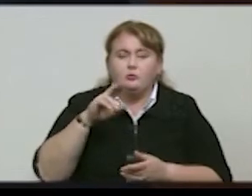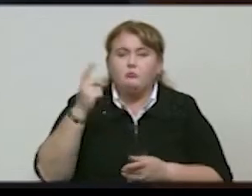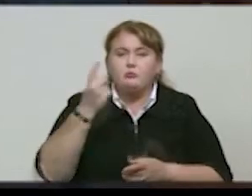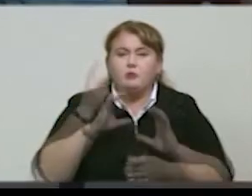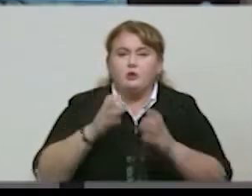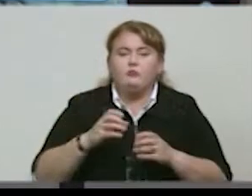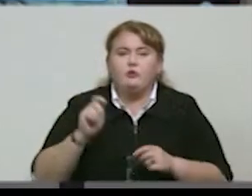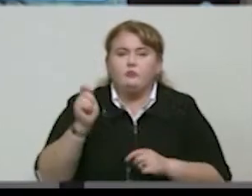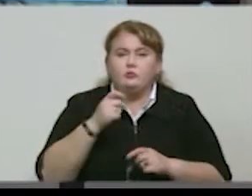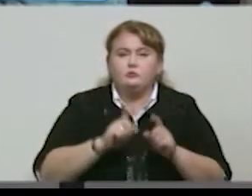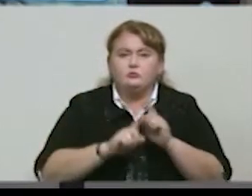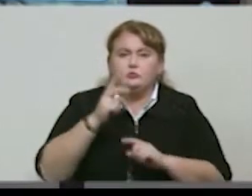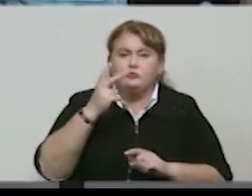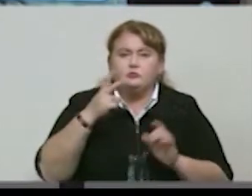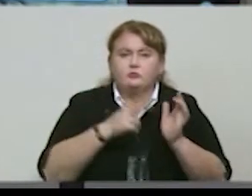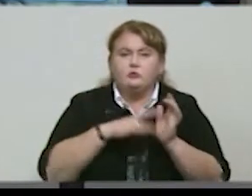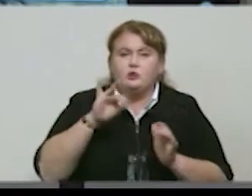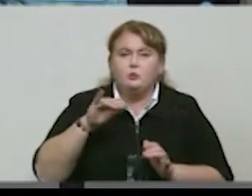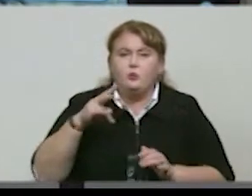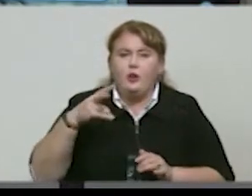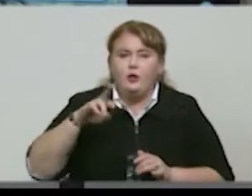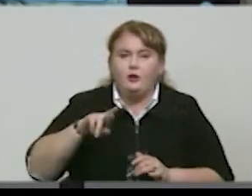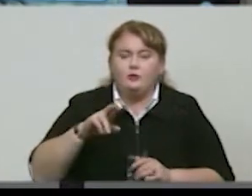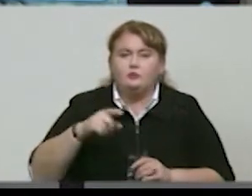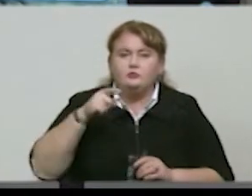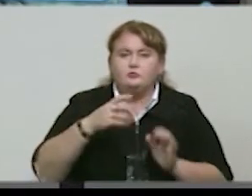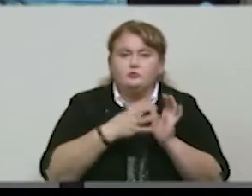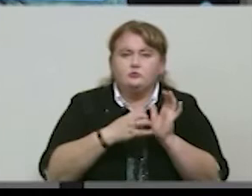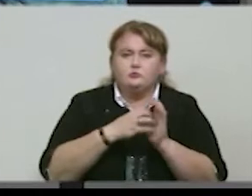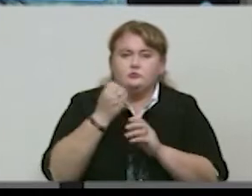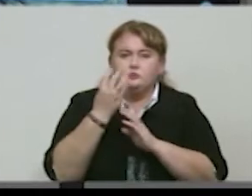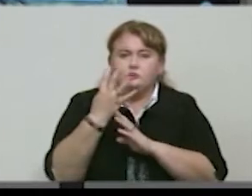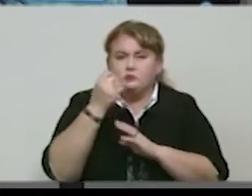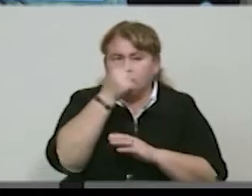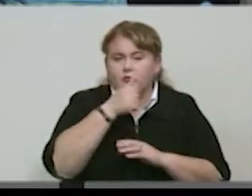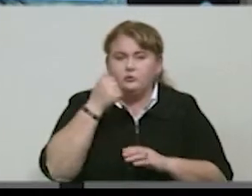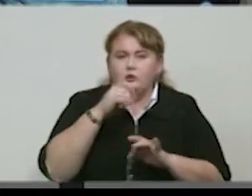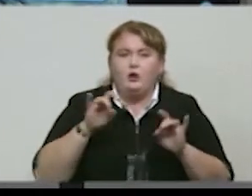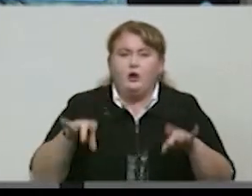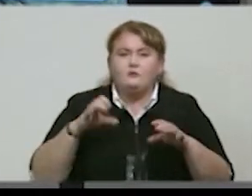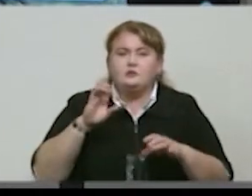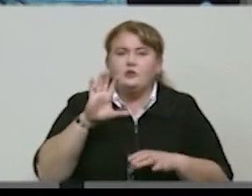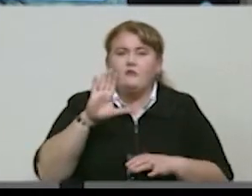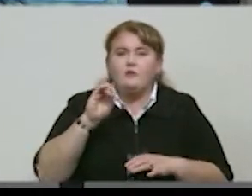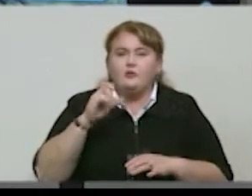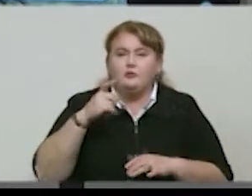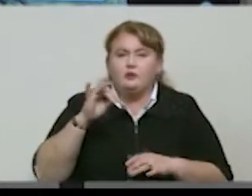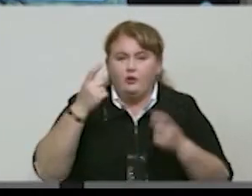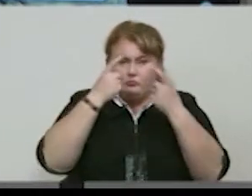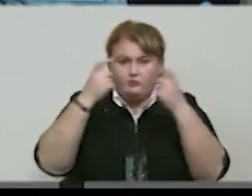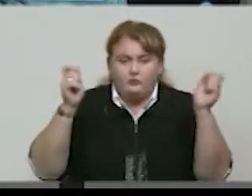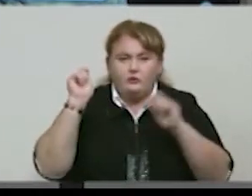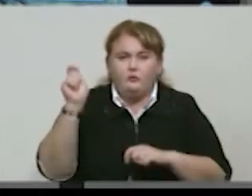война началась 28 июля 1914 года. То есть Австро-Венгрия объявила